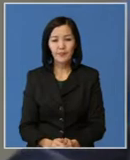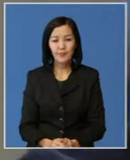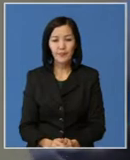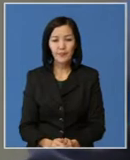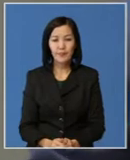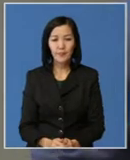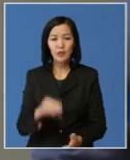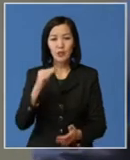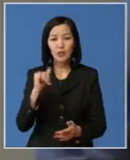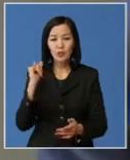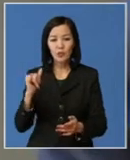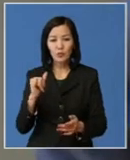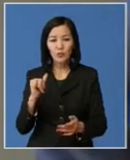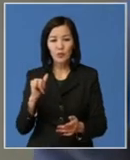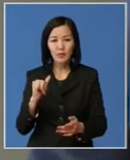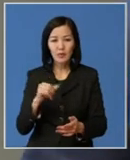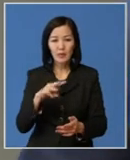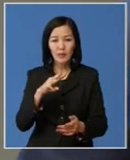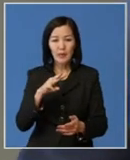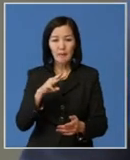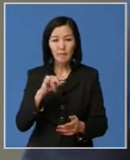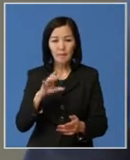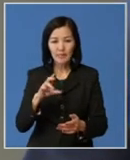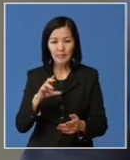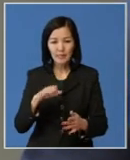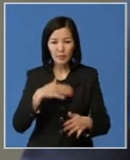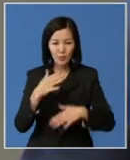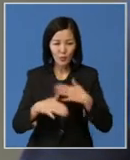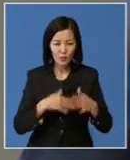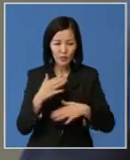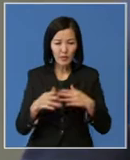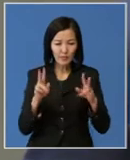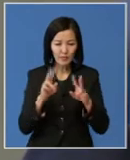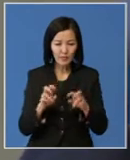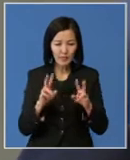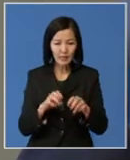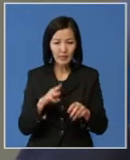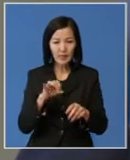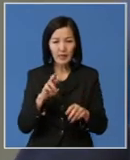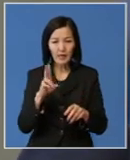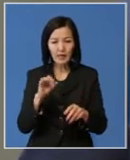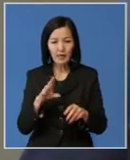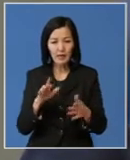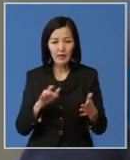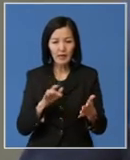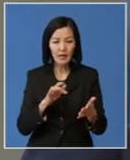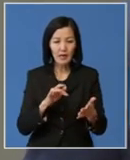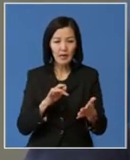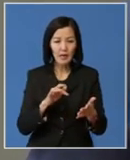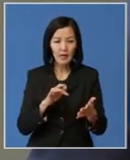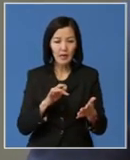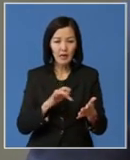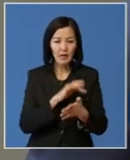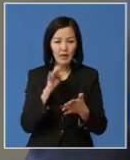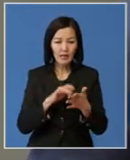Осы Жетісуда ең алғаш мыс өңделген. Бұның барлық айғақтары Талғар қаласында жатыр. Балқаштағы